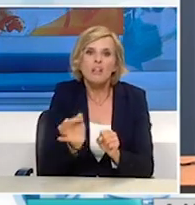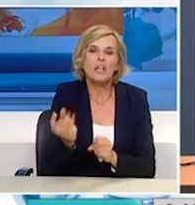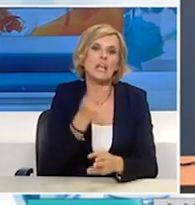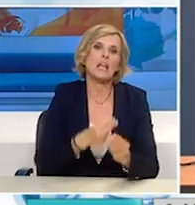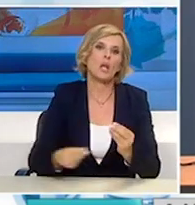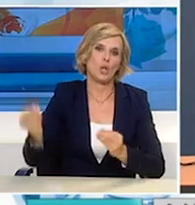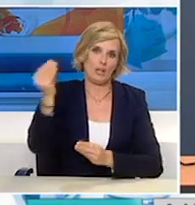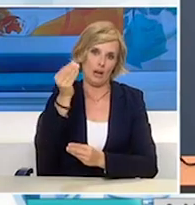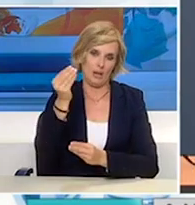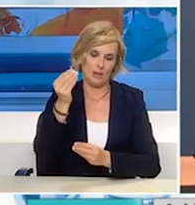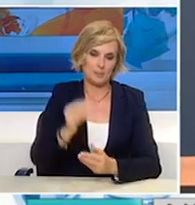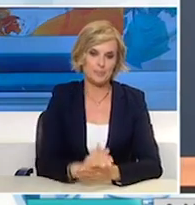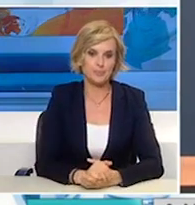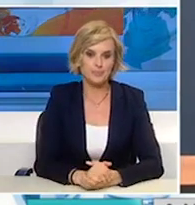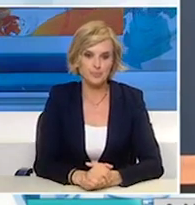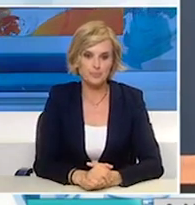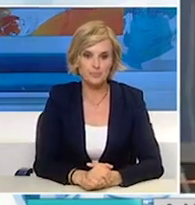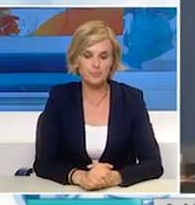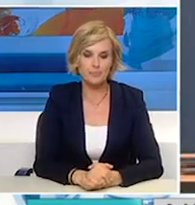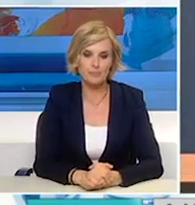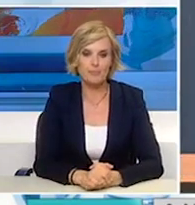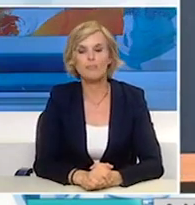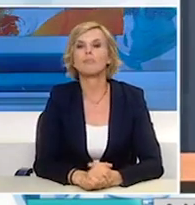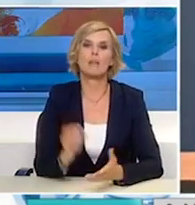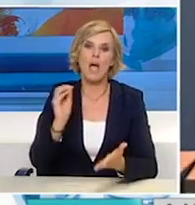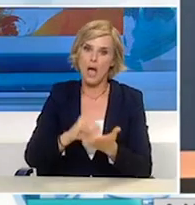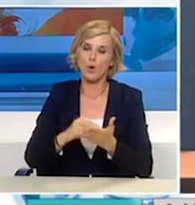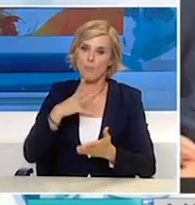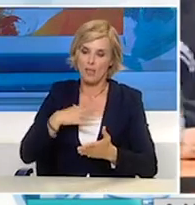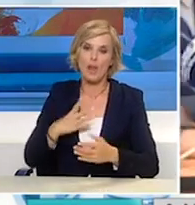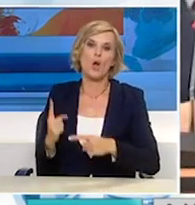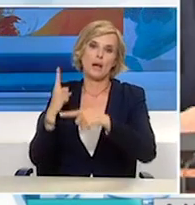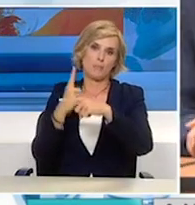ποσοστών. Μου δίνει την αφορμή ο Υπουργός να προσθέσω και κάτι άλλο και τον ευχαριστώ.